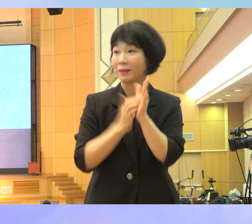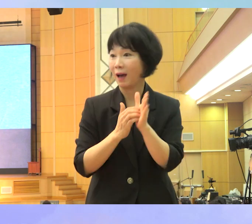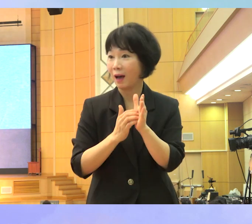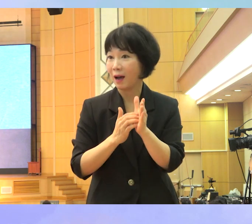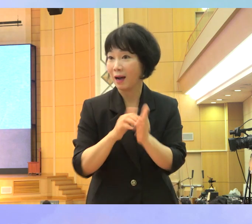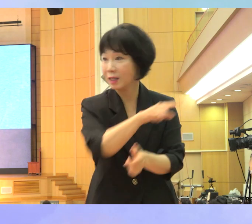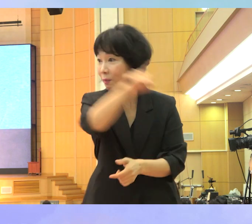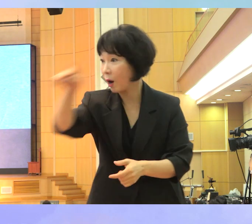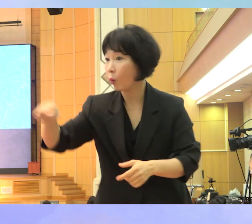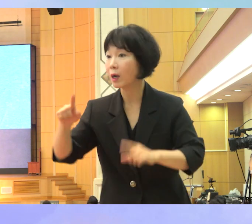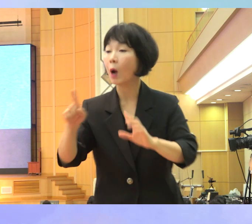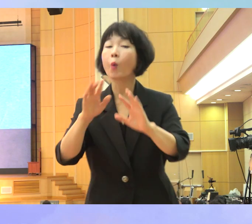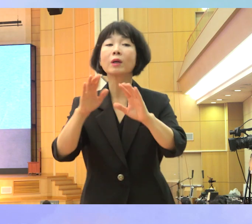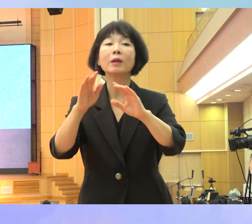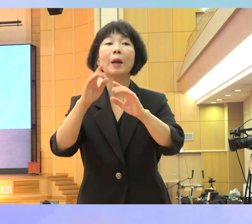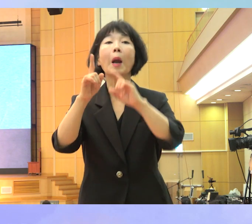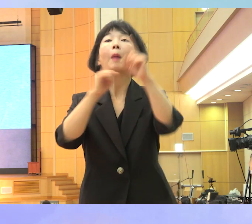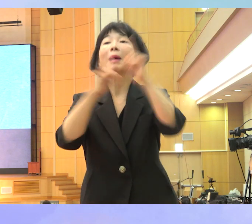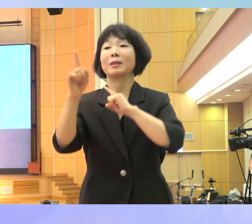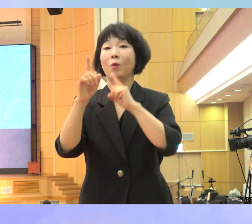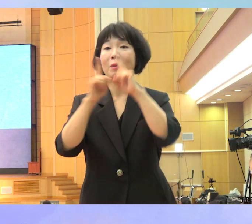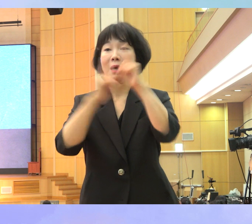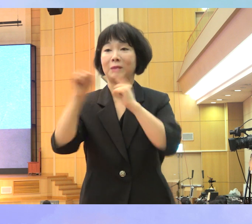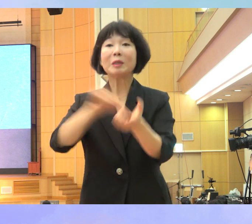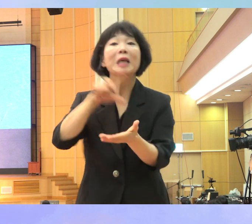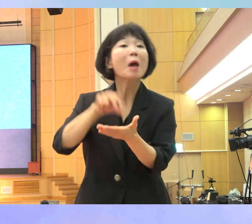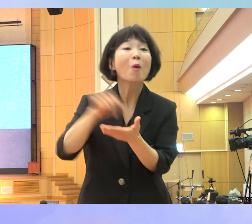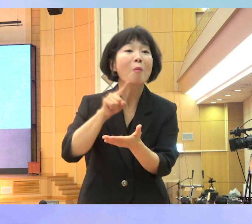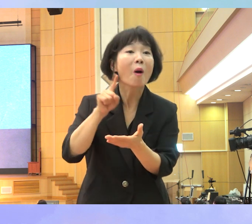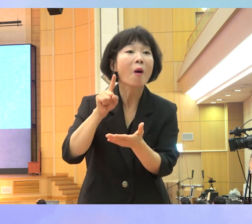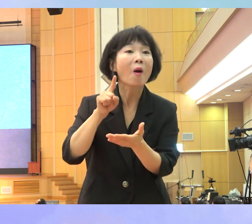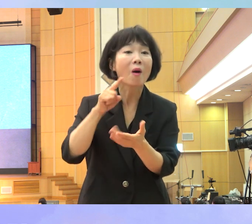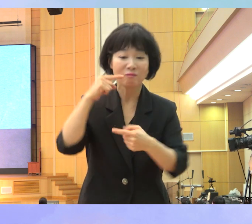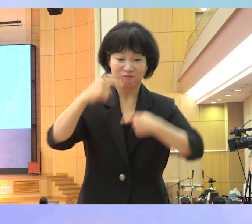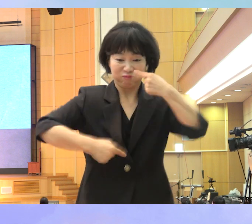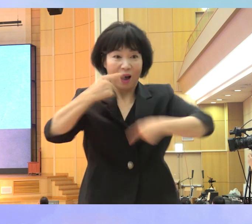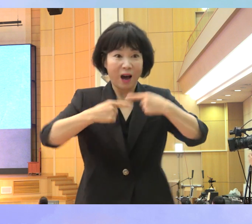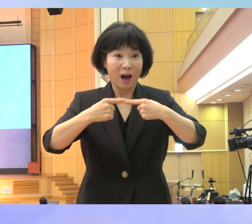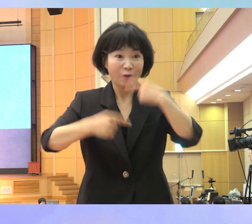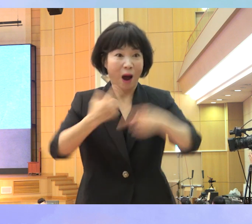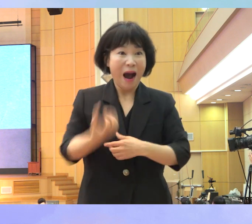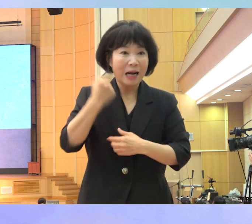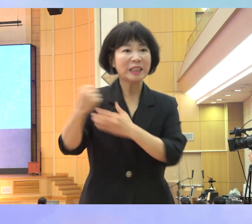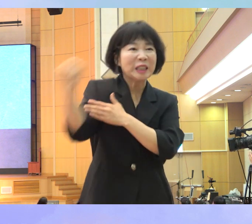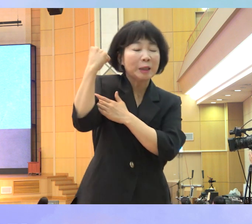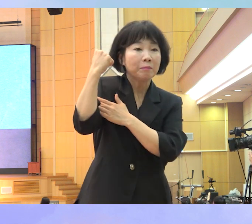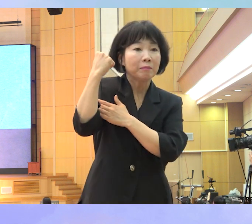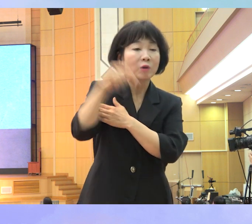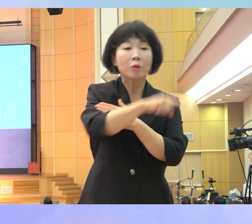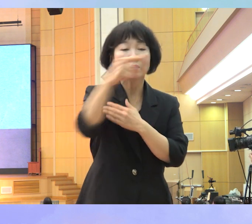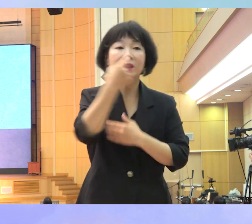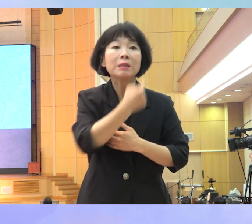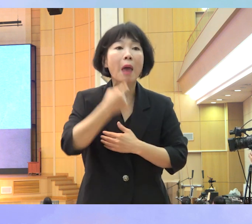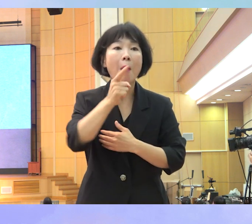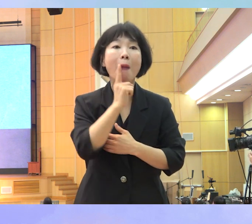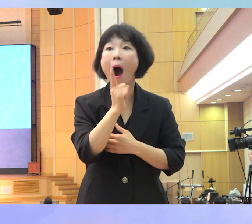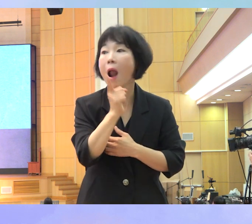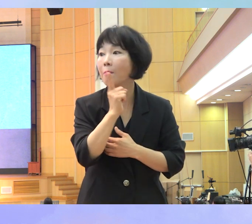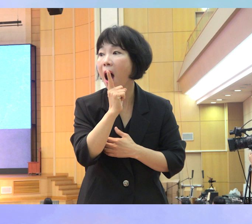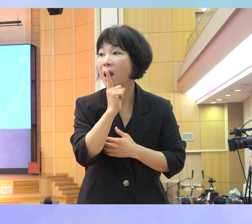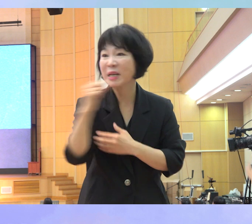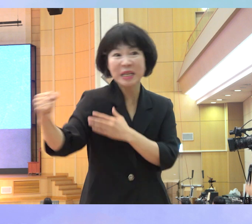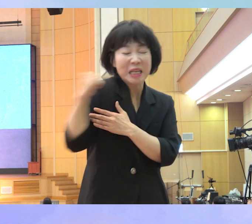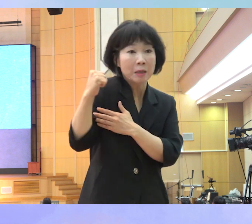말이 가진 힘이라는 제목으로 말씀을 나누도록 하겠습니다. 여러분, 말이 얼마나